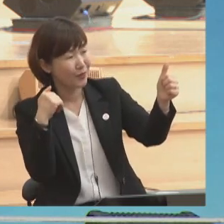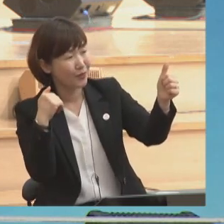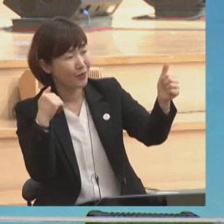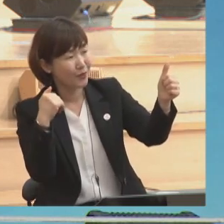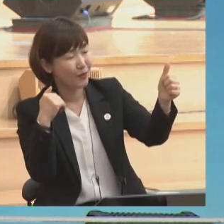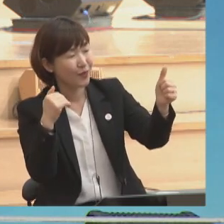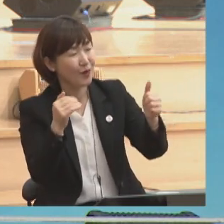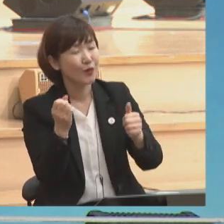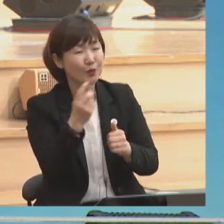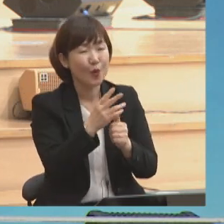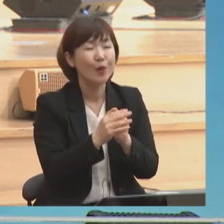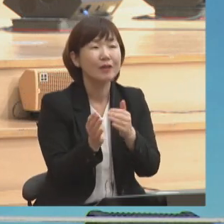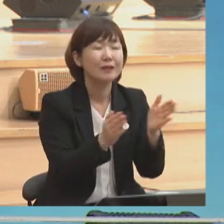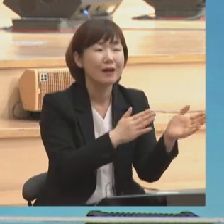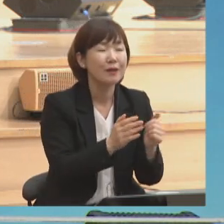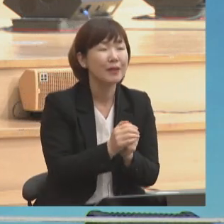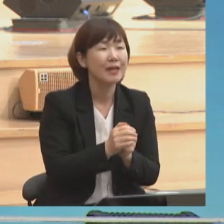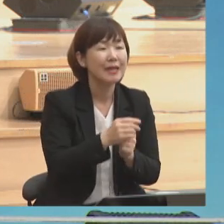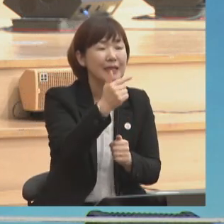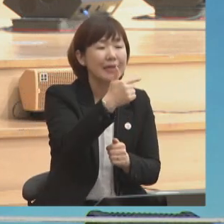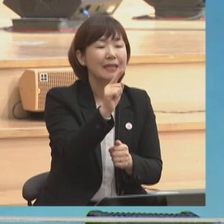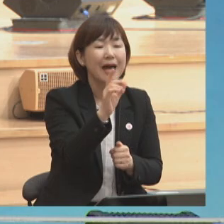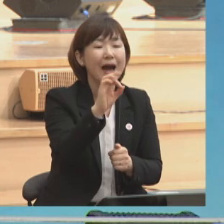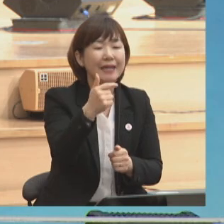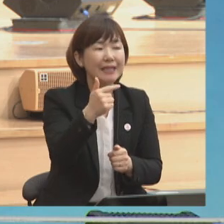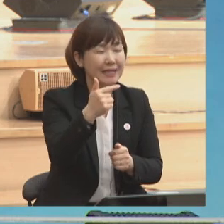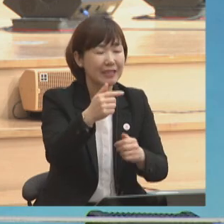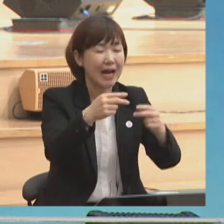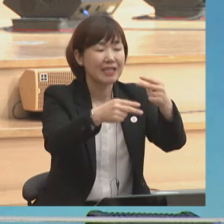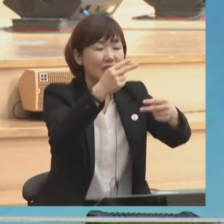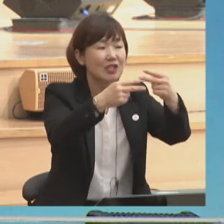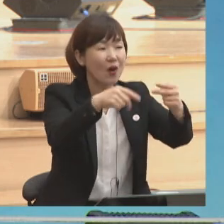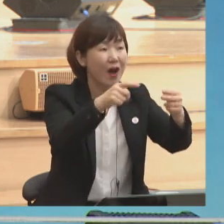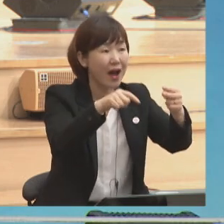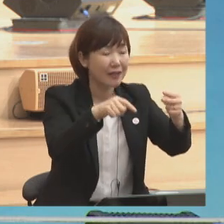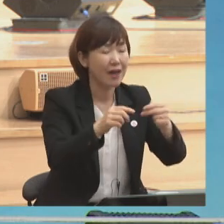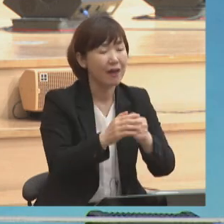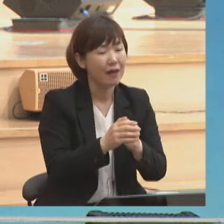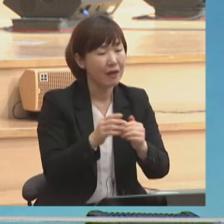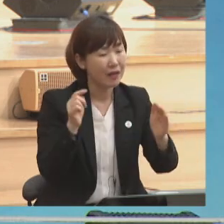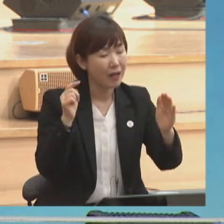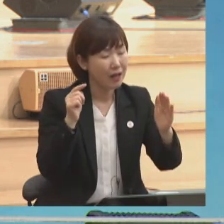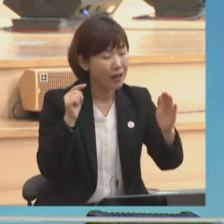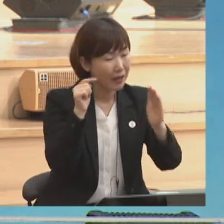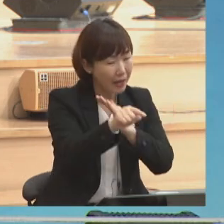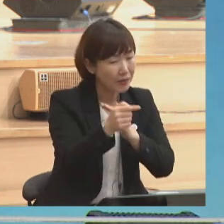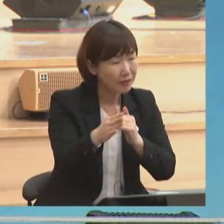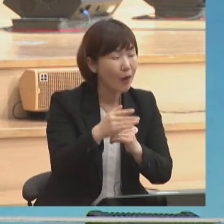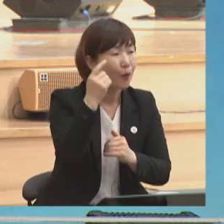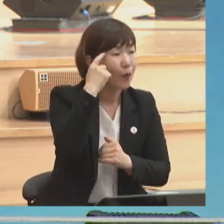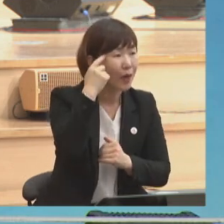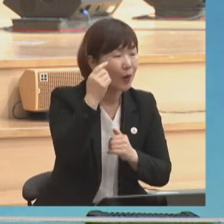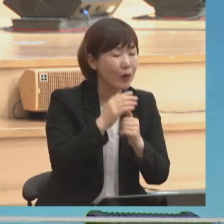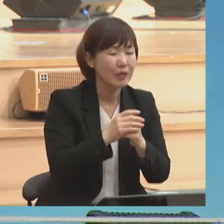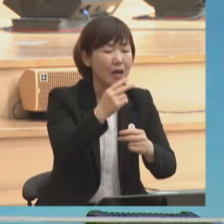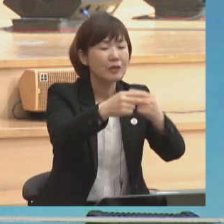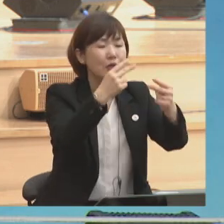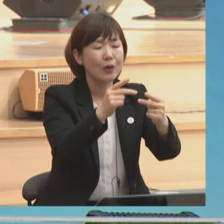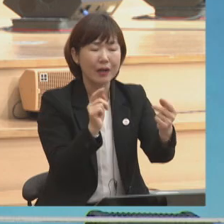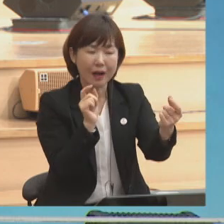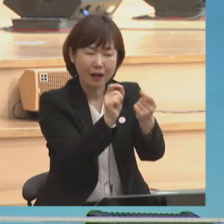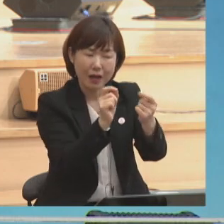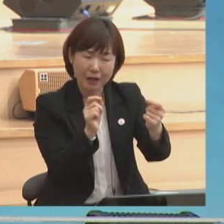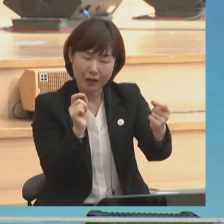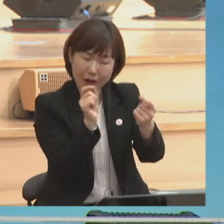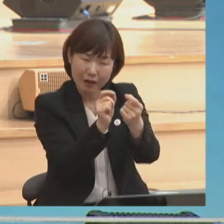예수님께서 제자들과 함께 나인이라는 한 성에 가셨습니다. 왜 하필이면 그 성에 들어가셨는가? 성문에 이르니까